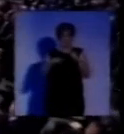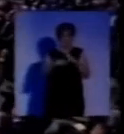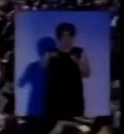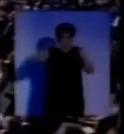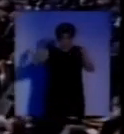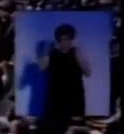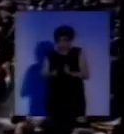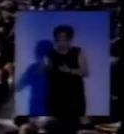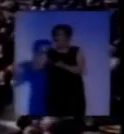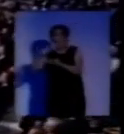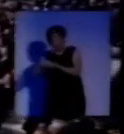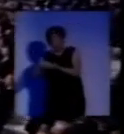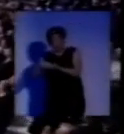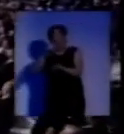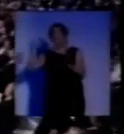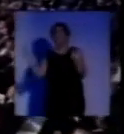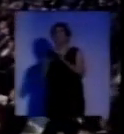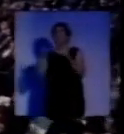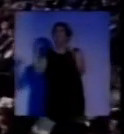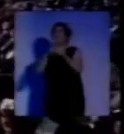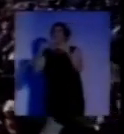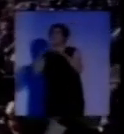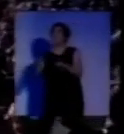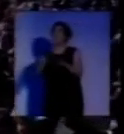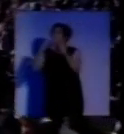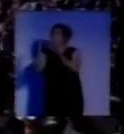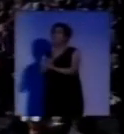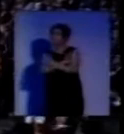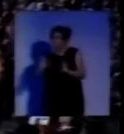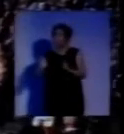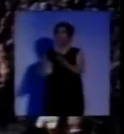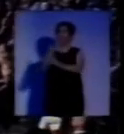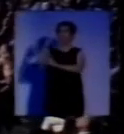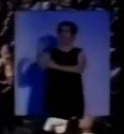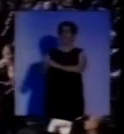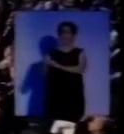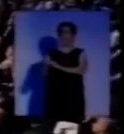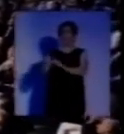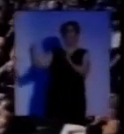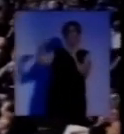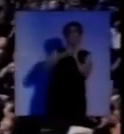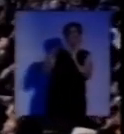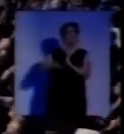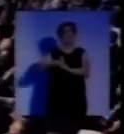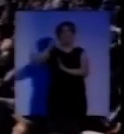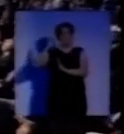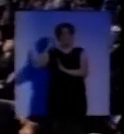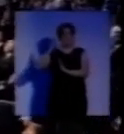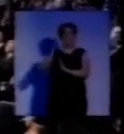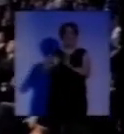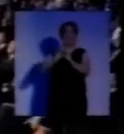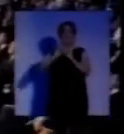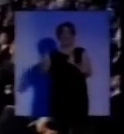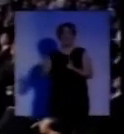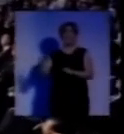των φόρων, όποτε δοκιμάστηκε, απέδωσε. Θυμίζω, το 2014 και χωρίς